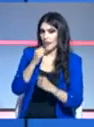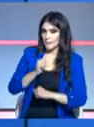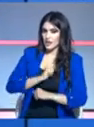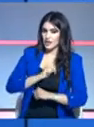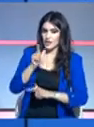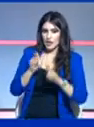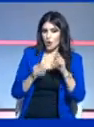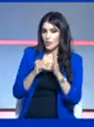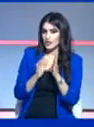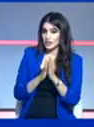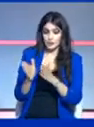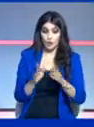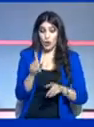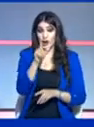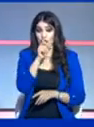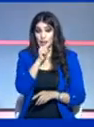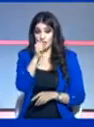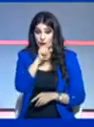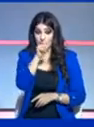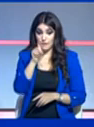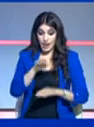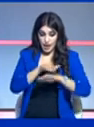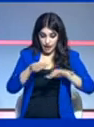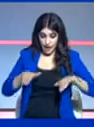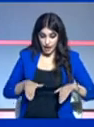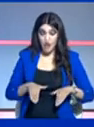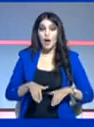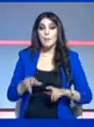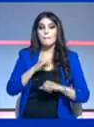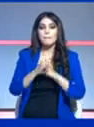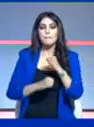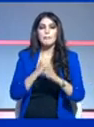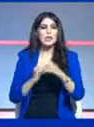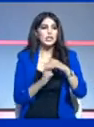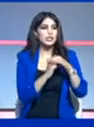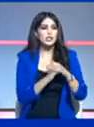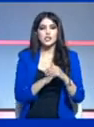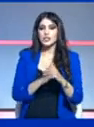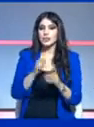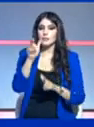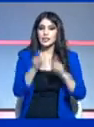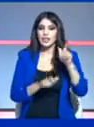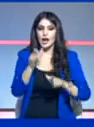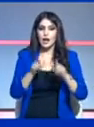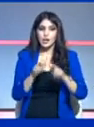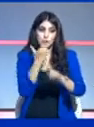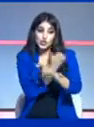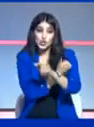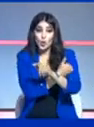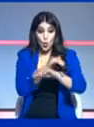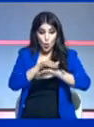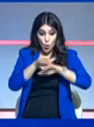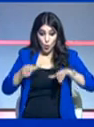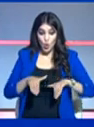احلام اكزر حتى نختم، مع موفى هذه السنه كم ربما ستبلغ نسبه الاشخاص المتمتعين بالتلقيح،